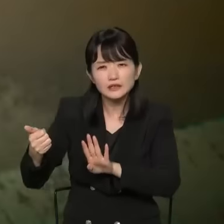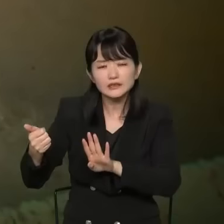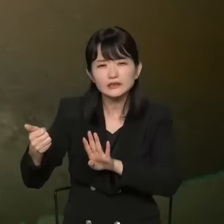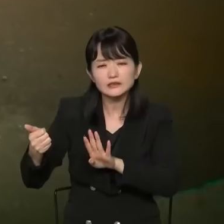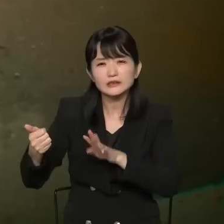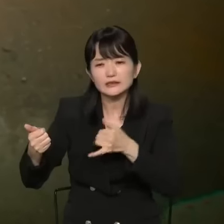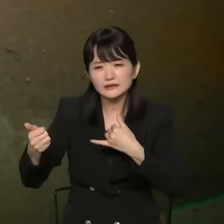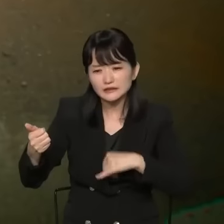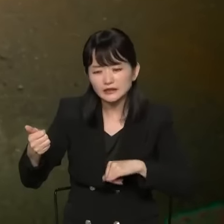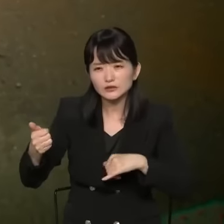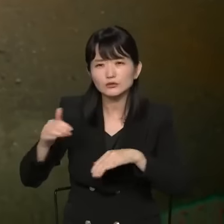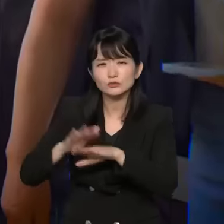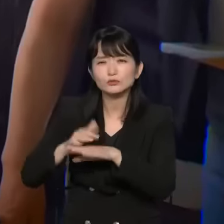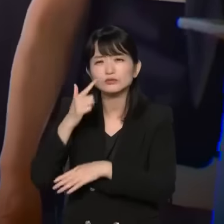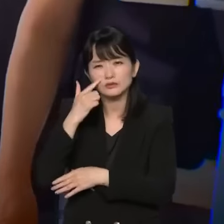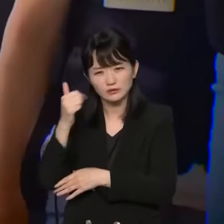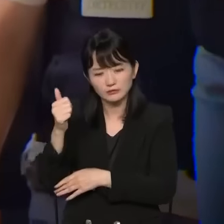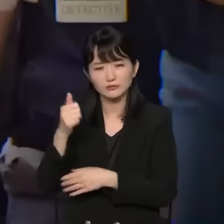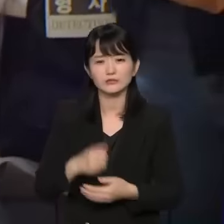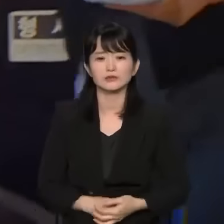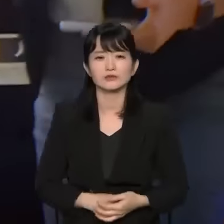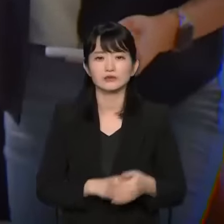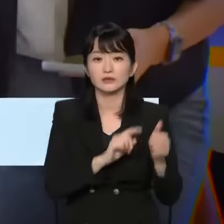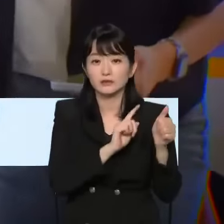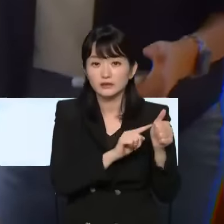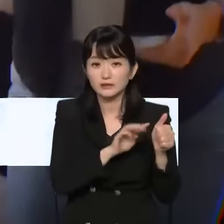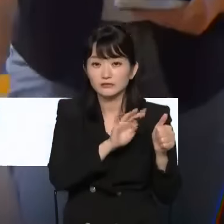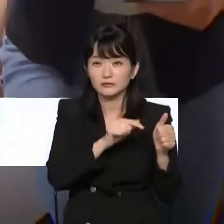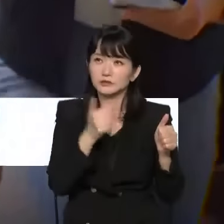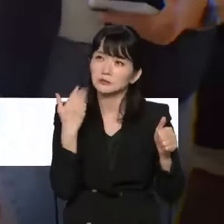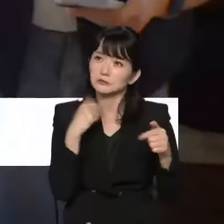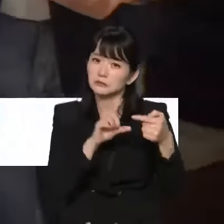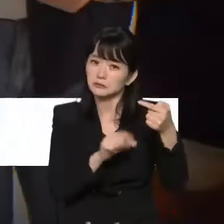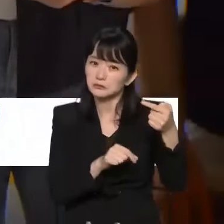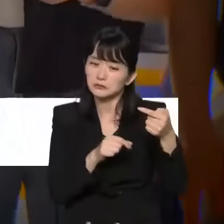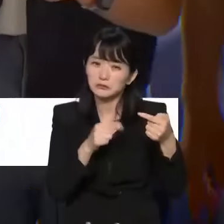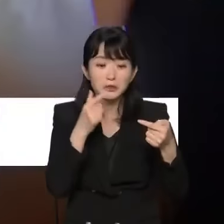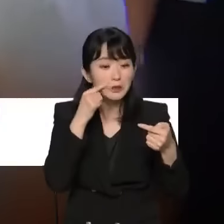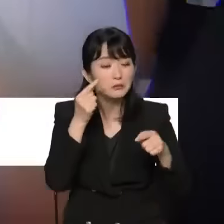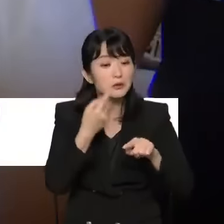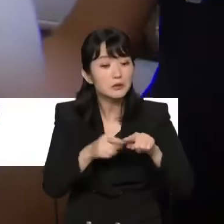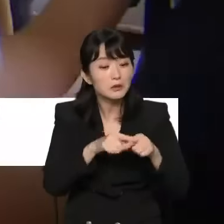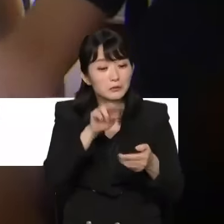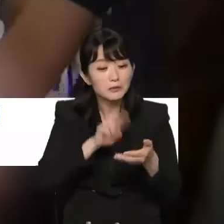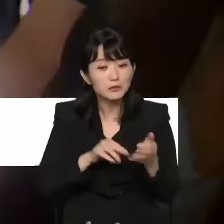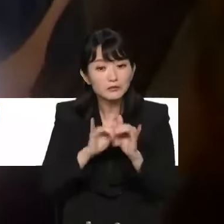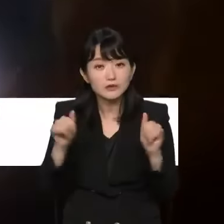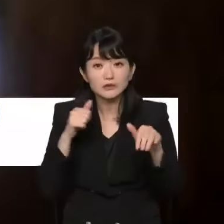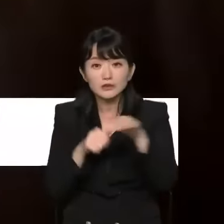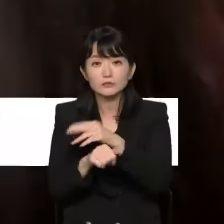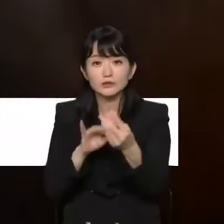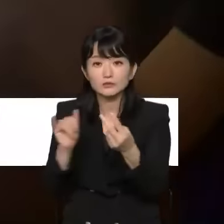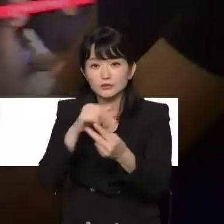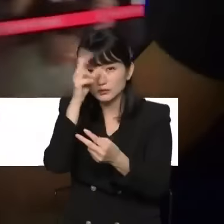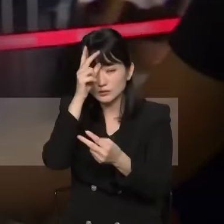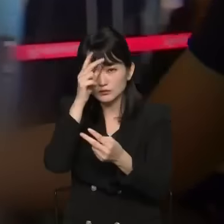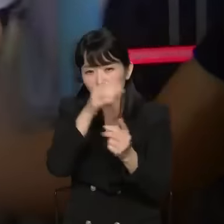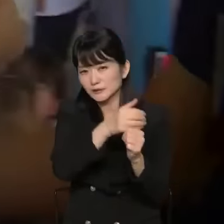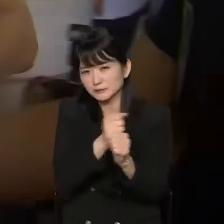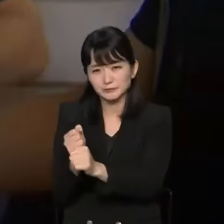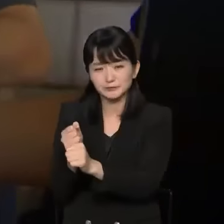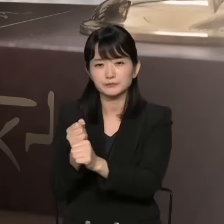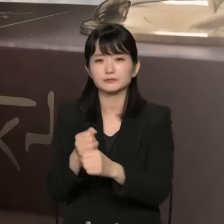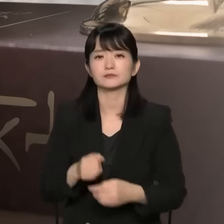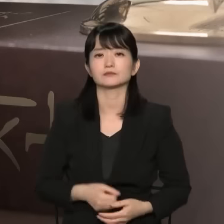아이의 아버지였습니다. 백 씨에게 지난 1월 이 일본도를 판매한 업체 대표 두 명이 경찰에